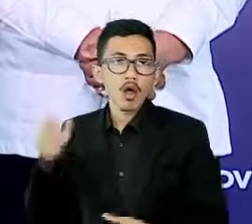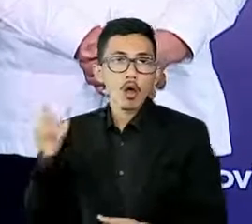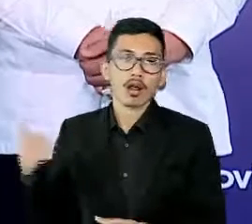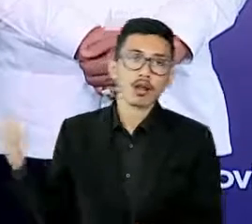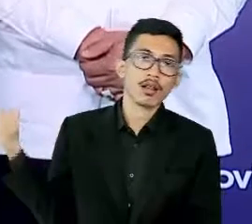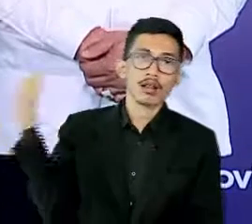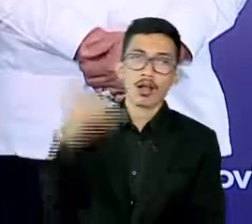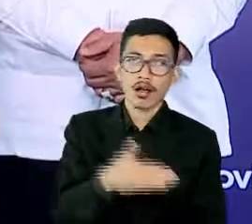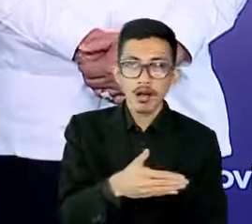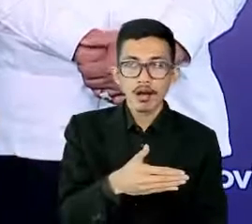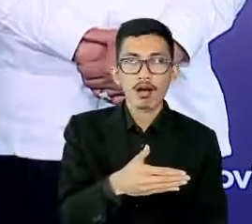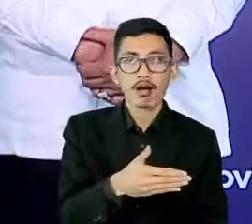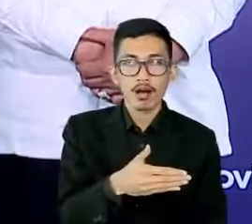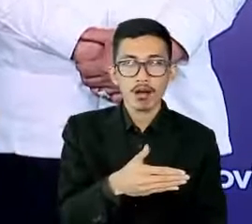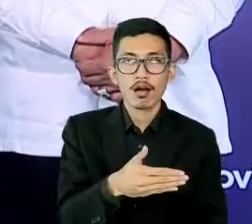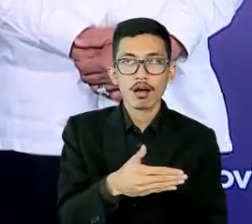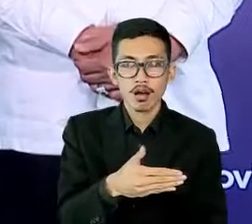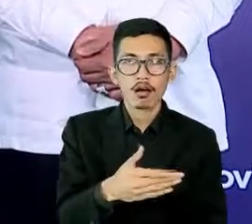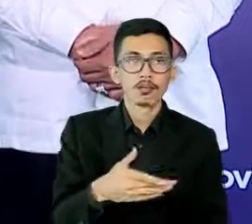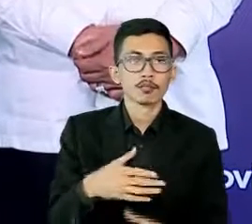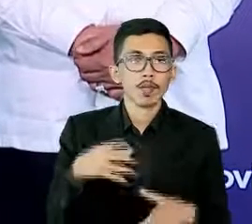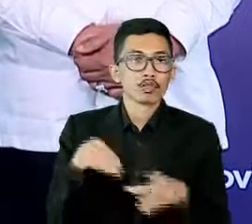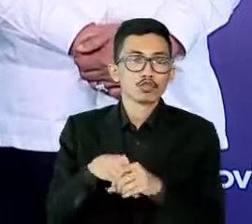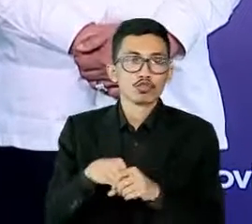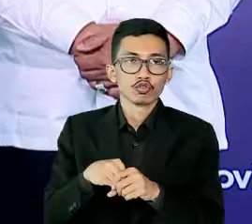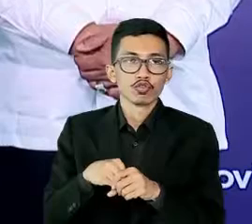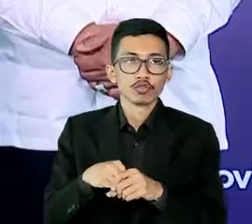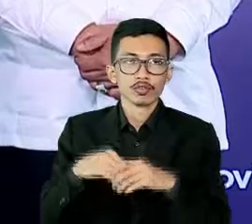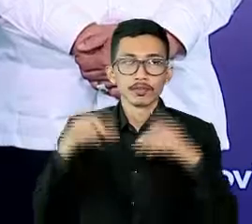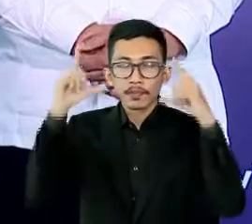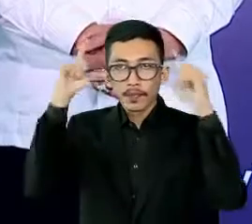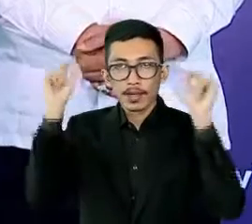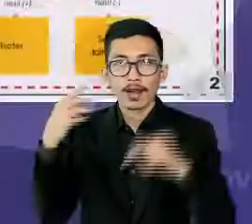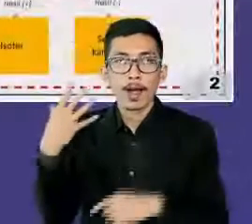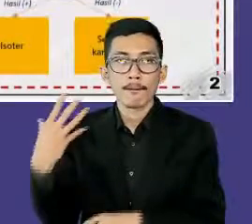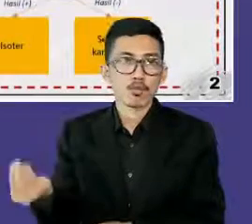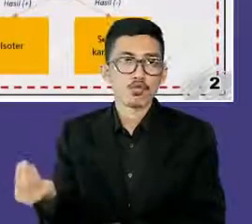Babinkamtibmas termasuk dari bidan desa akan